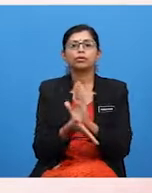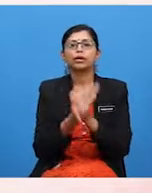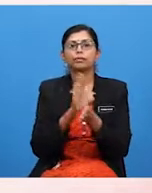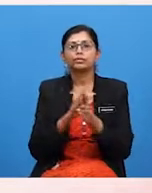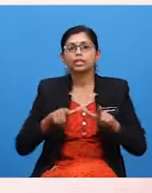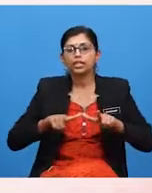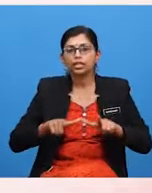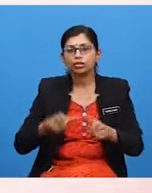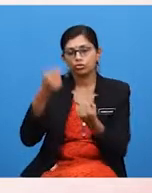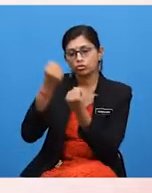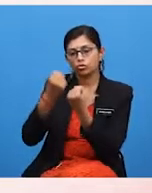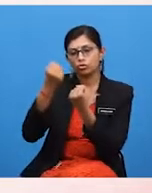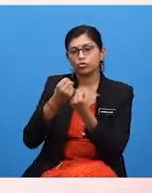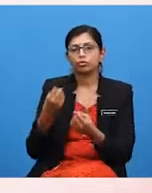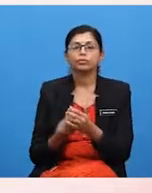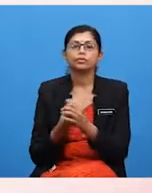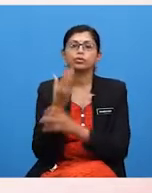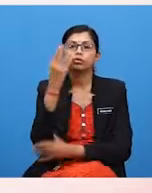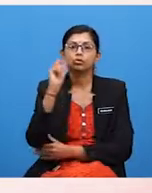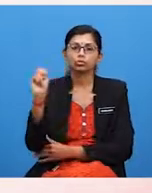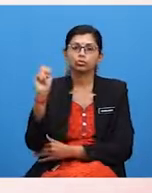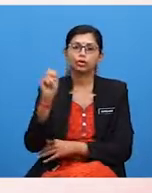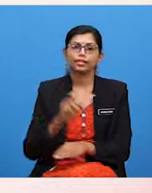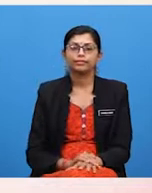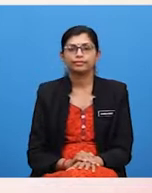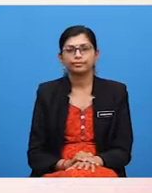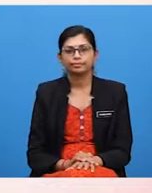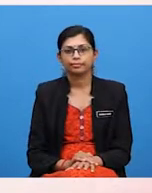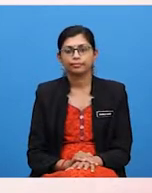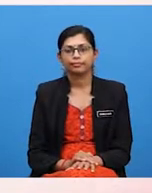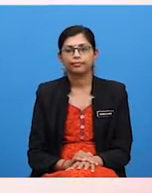dan berubah menjadi kayu bagi menyokong tumbuhan.